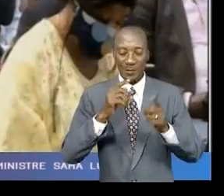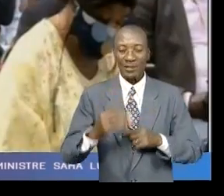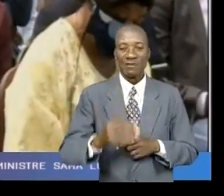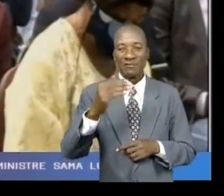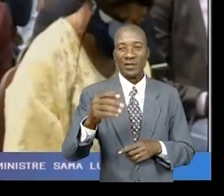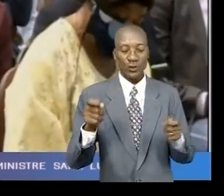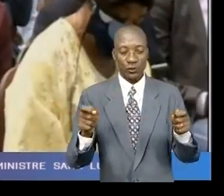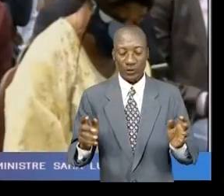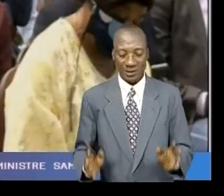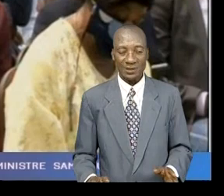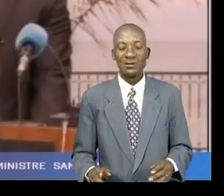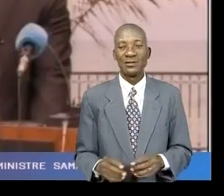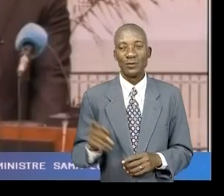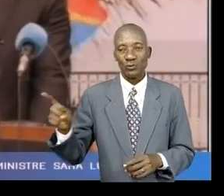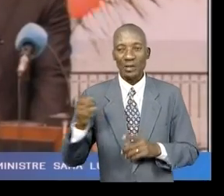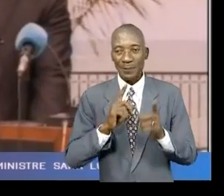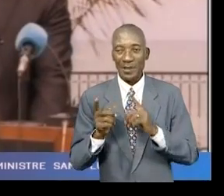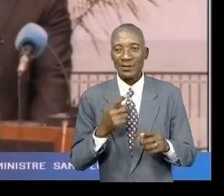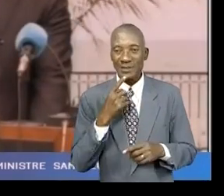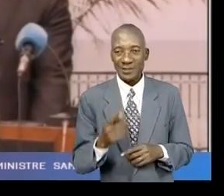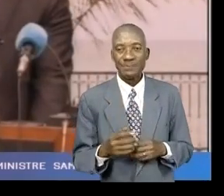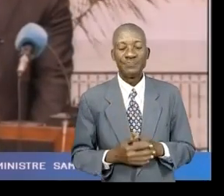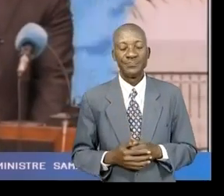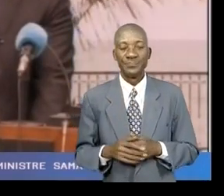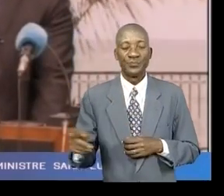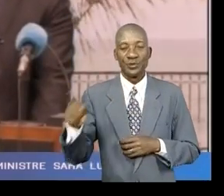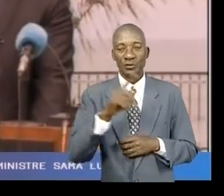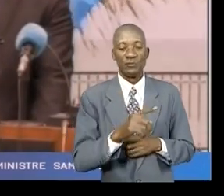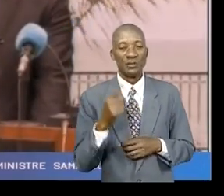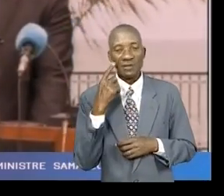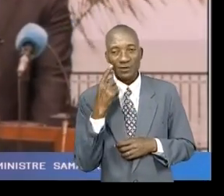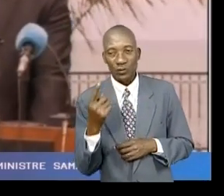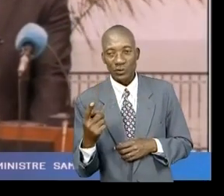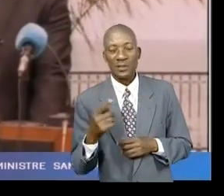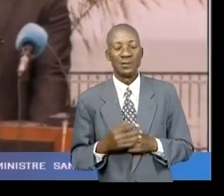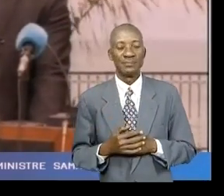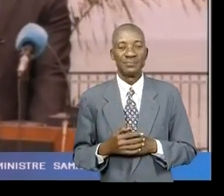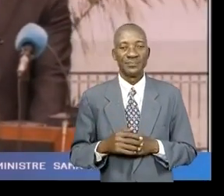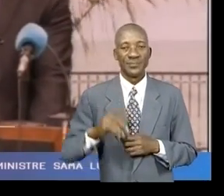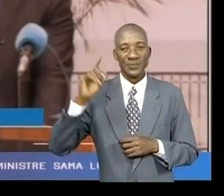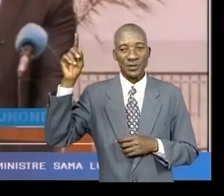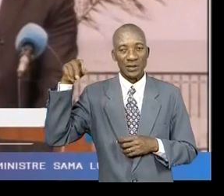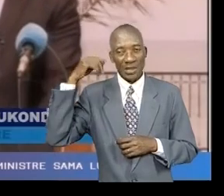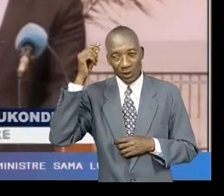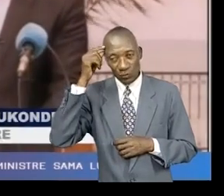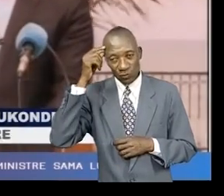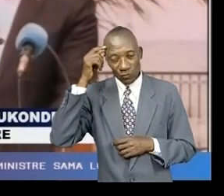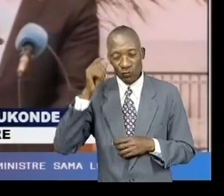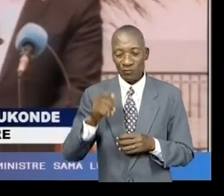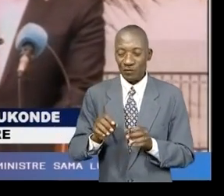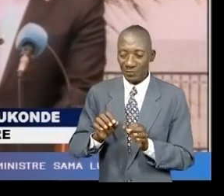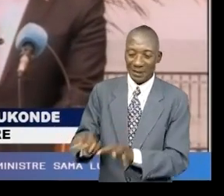terme de son séjour à Goma. Vous avez constaté que le gouvernement n'entend négliger aucun